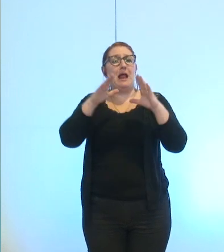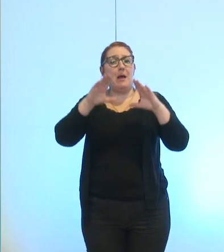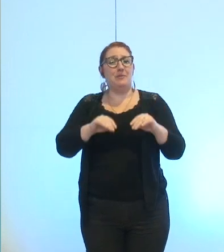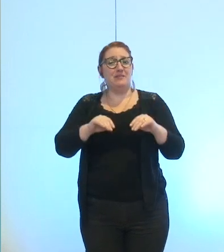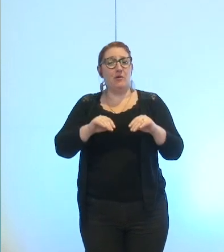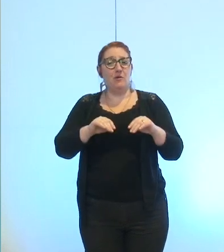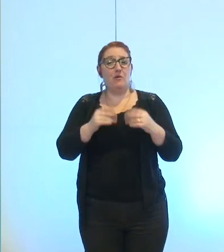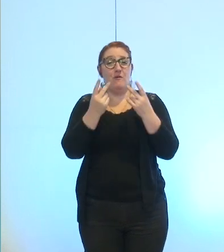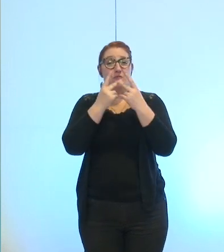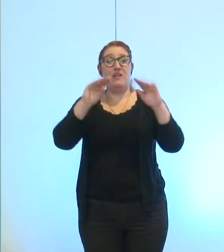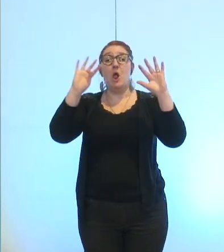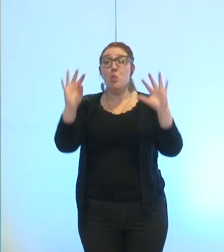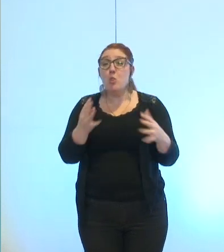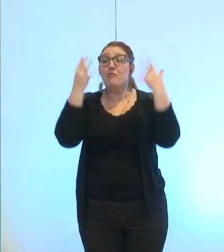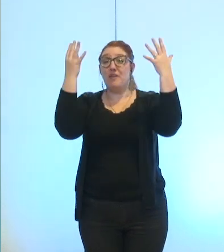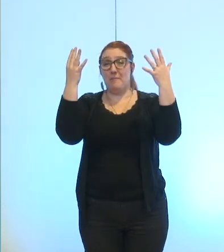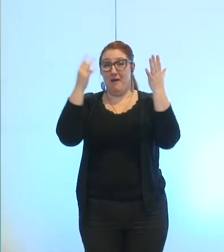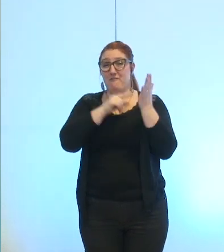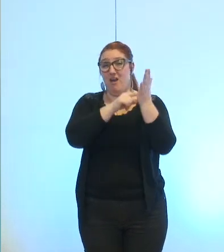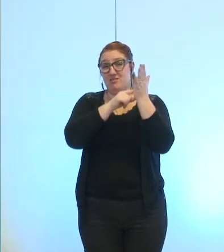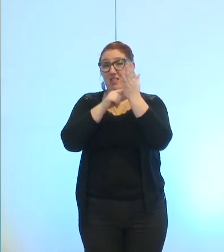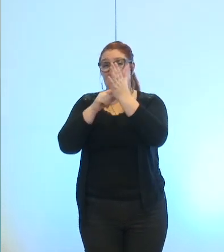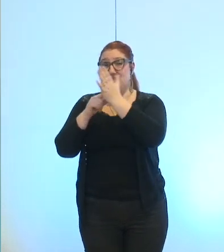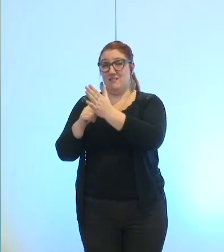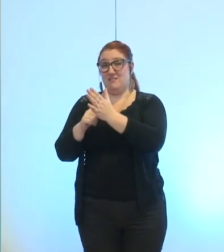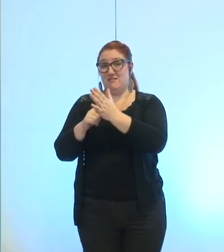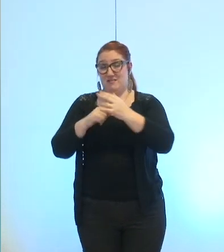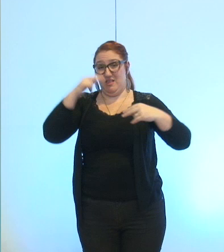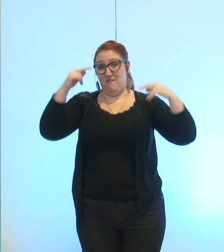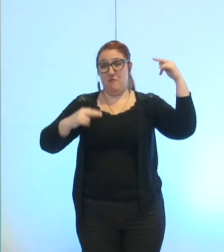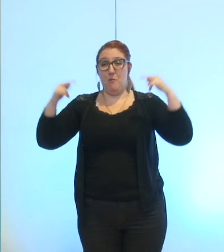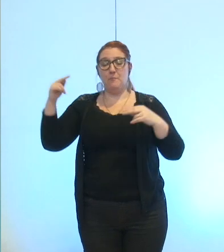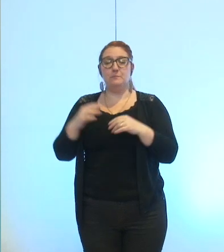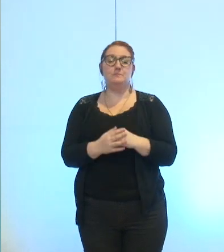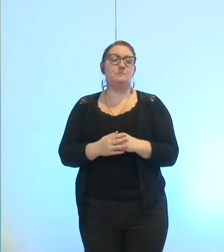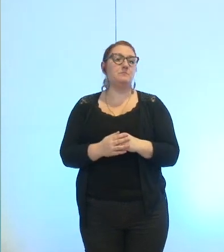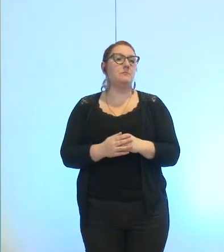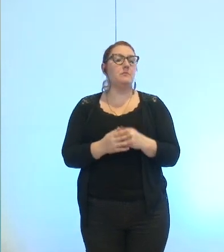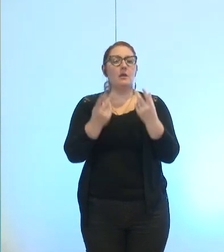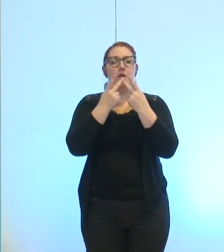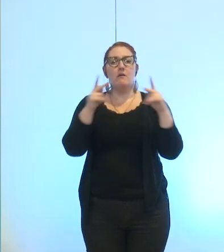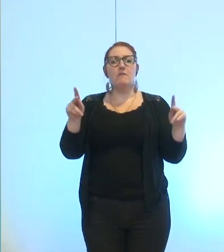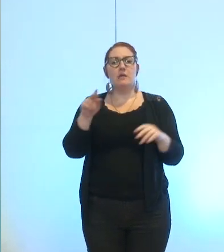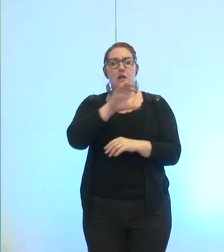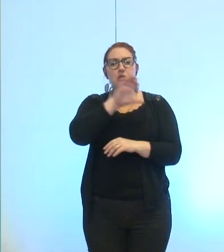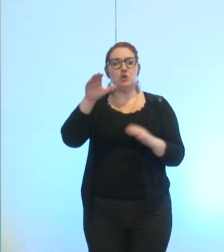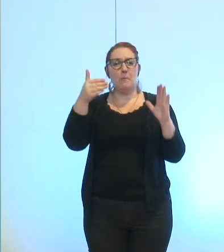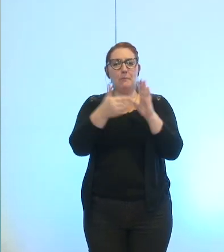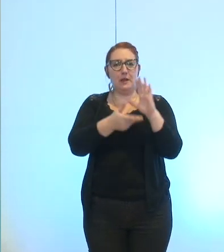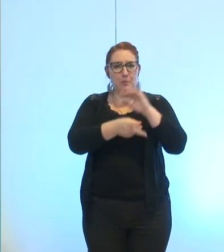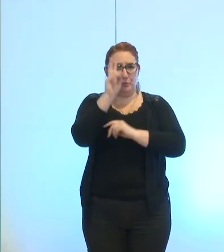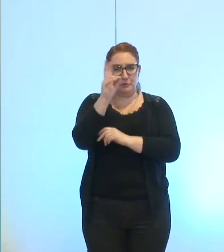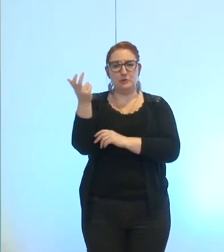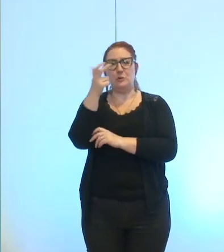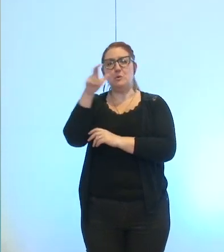de dette par habitant et la 8è de sa strate si on prend les villes de plus de 100000 et de moins de